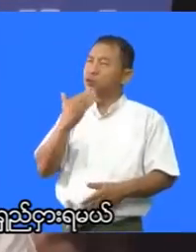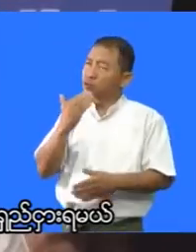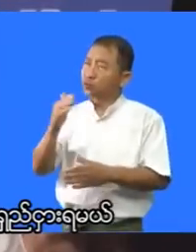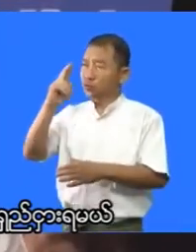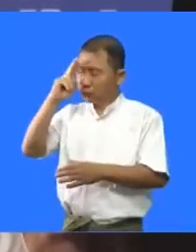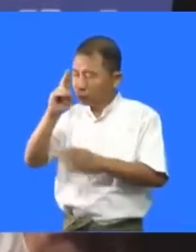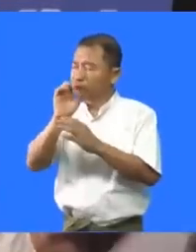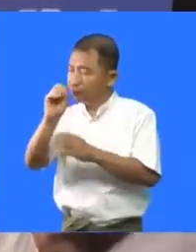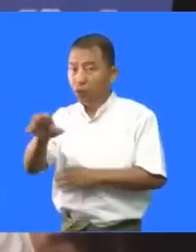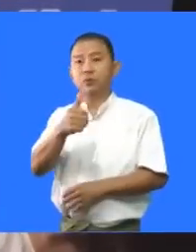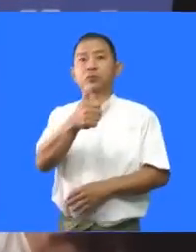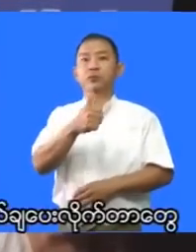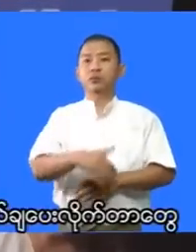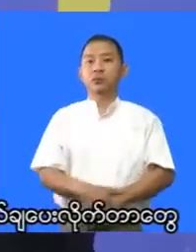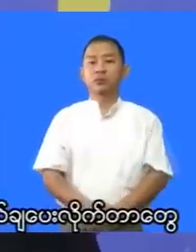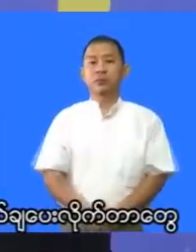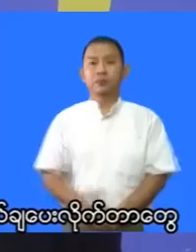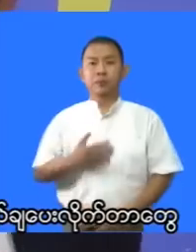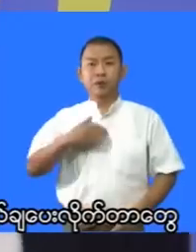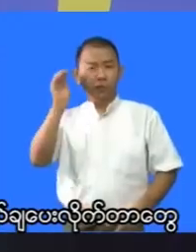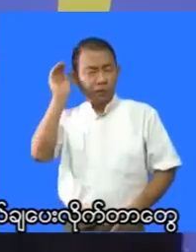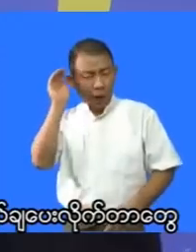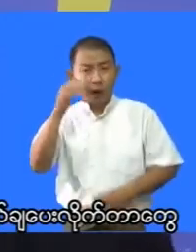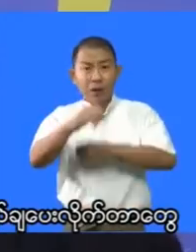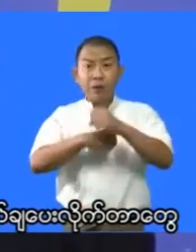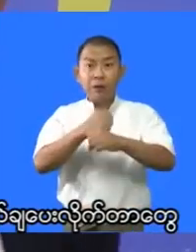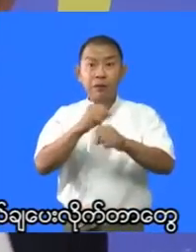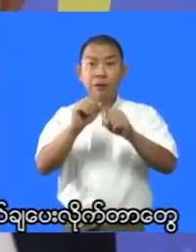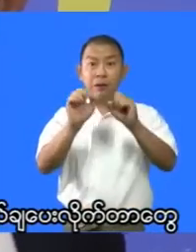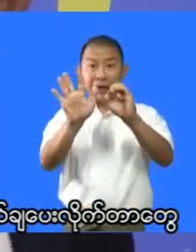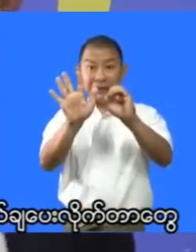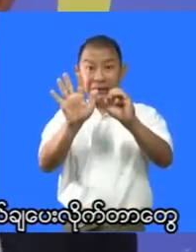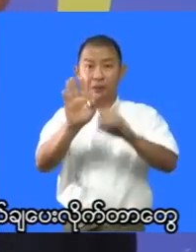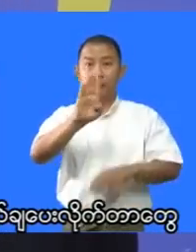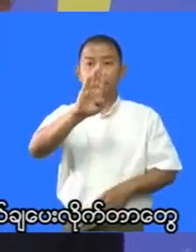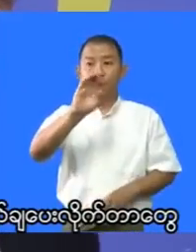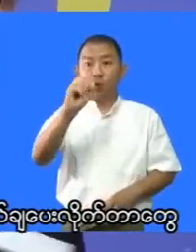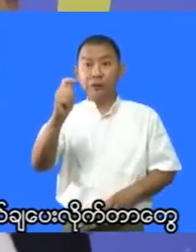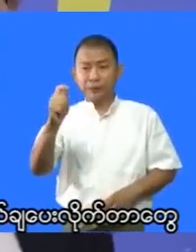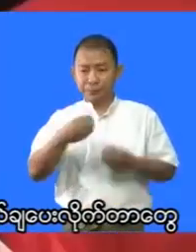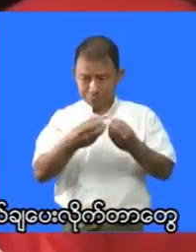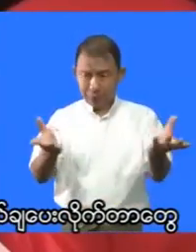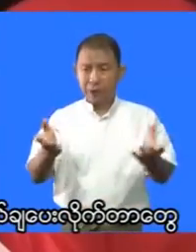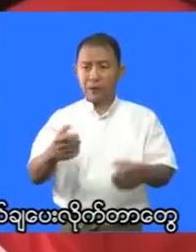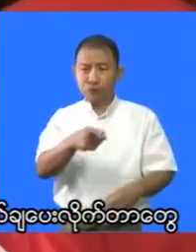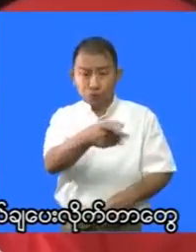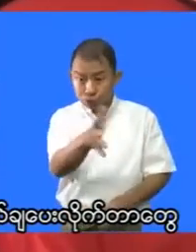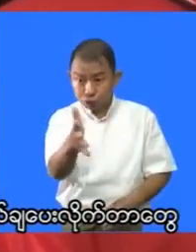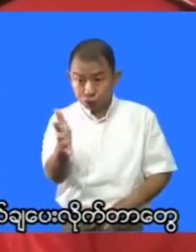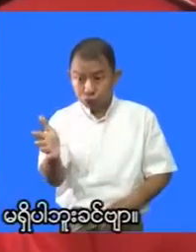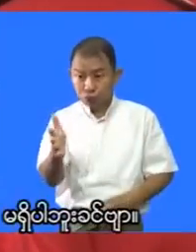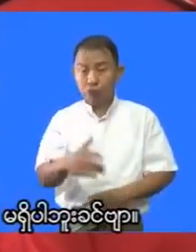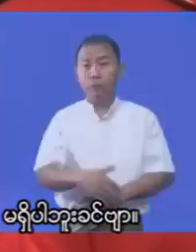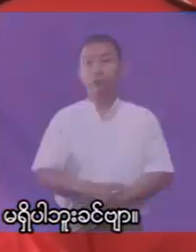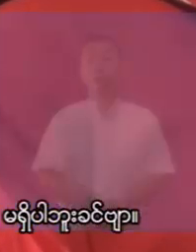ကျွန်တော်တို့ရှင်းရှင်းငါ့မယ်အဲ့ဒီမှာစတူဒီယိုတွေဆောင် ကျွန်တော်တို့ကြားကြားနေရပါတယ်ဟို BOT ဆိုတာလीလေလာဟိုအနှစ်90ချပေးလိုက်တာလေ BOT တွေအ